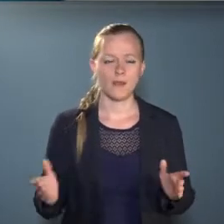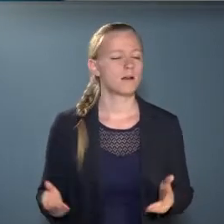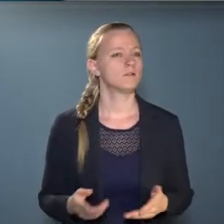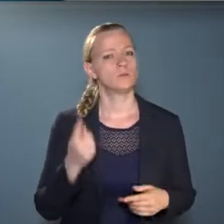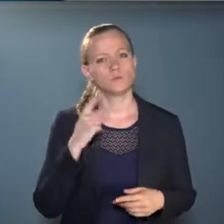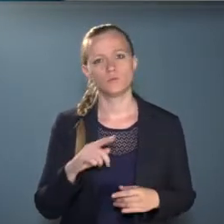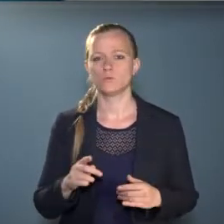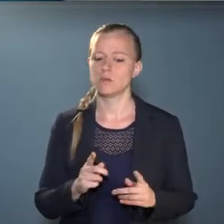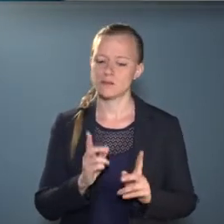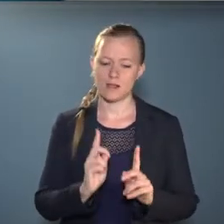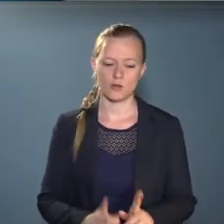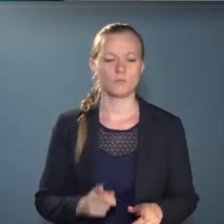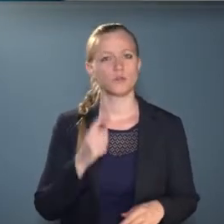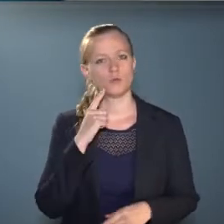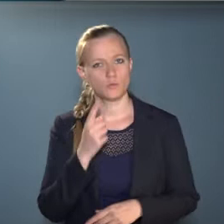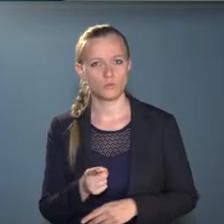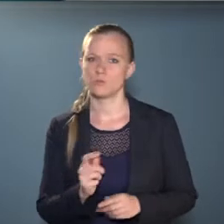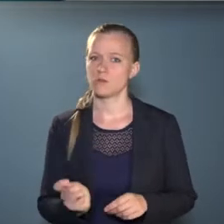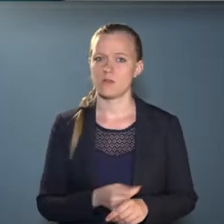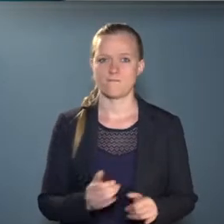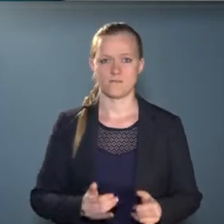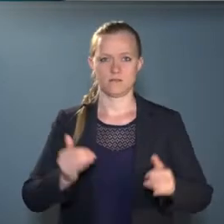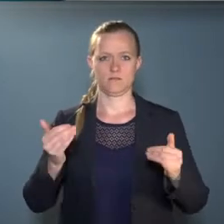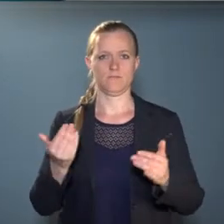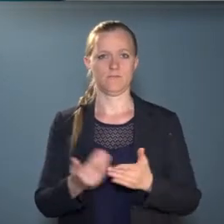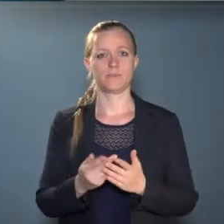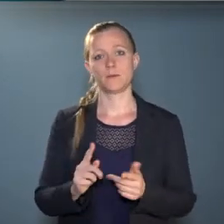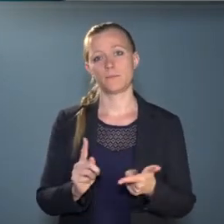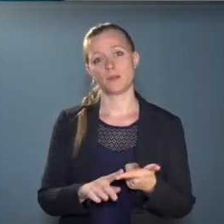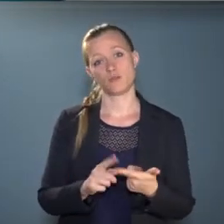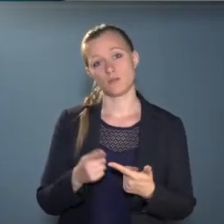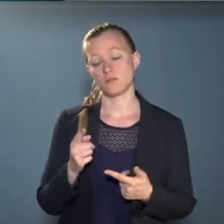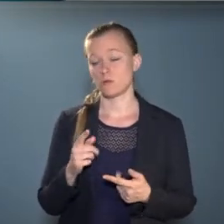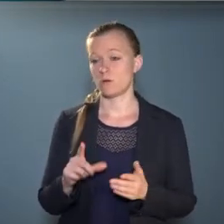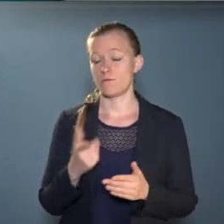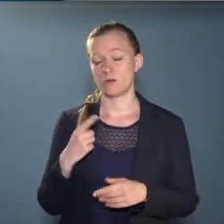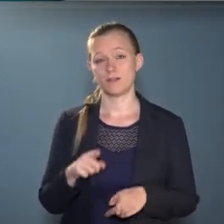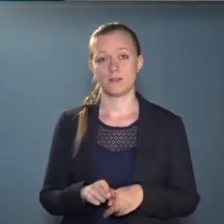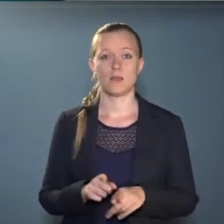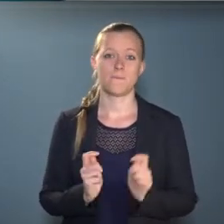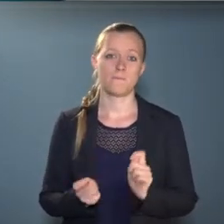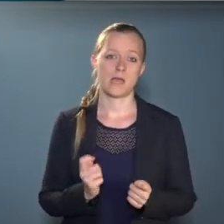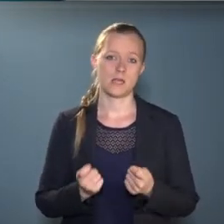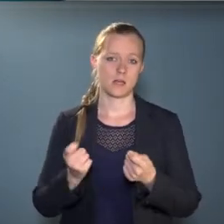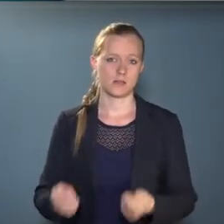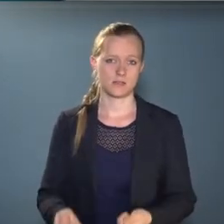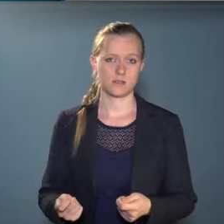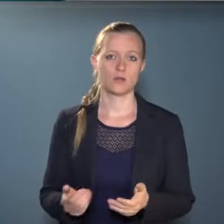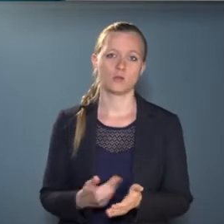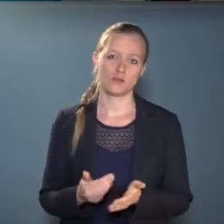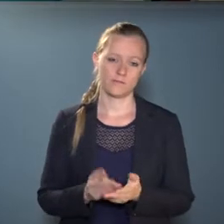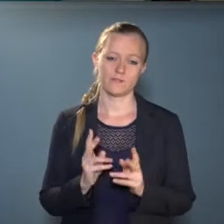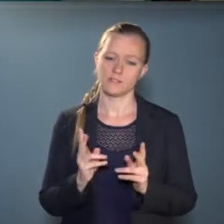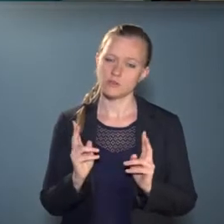jelentős módon, annak állapotát jelentős módon javítani lehessen. Másodszor írtuk ki ezt a pályázatot, a költségvetés helyzete ezt ma már lehetővé